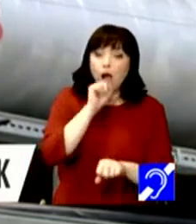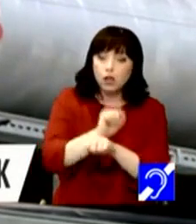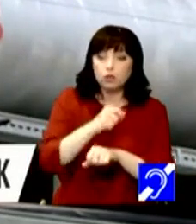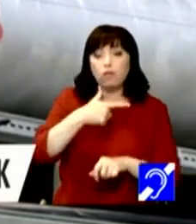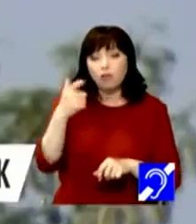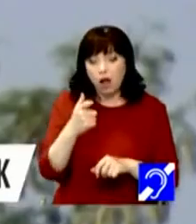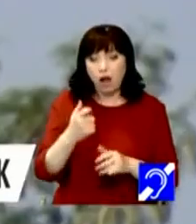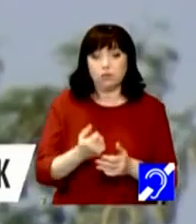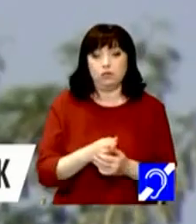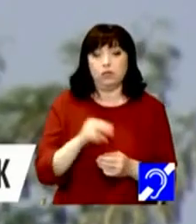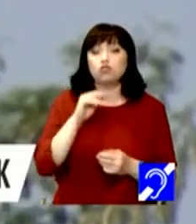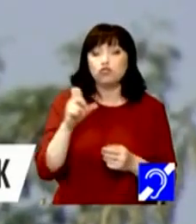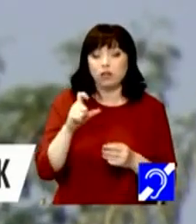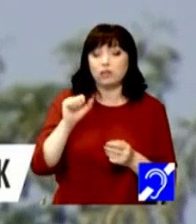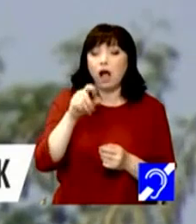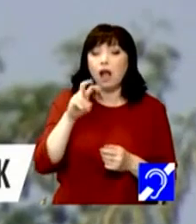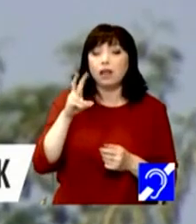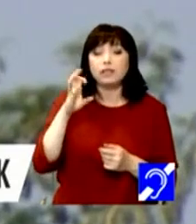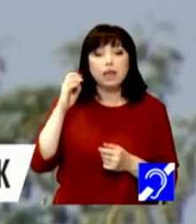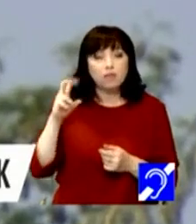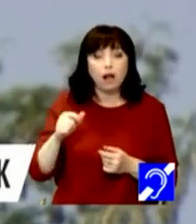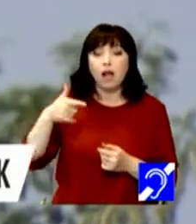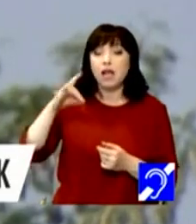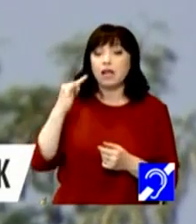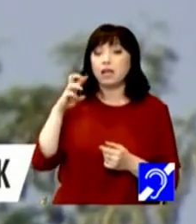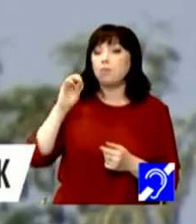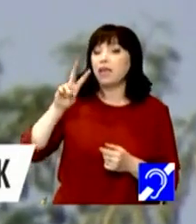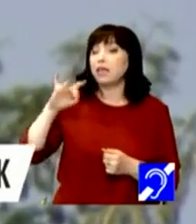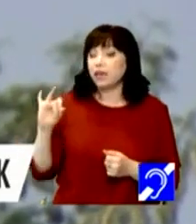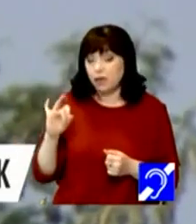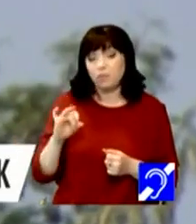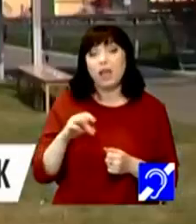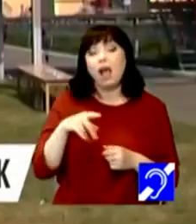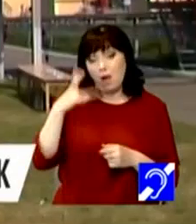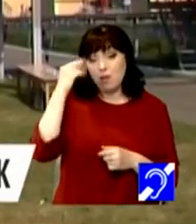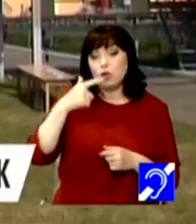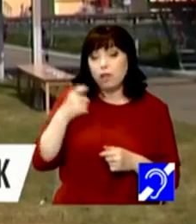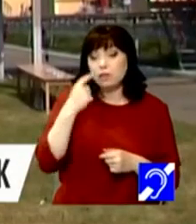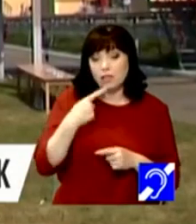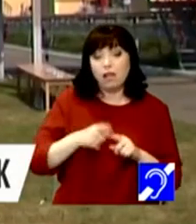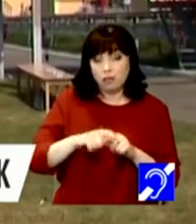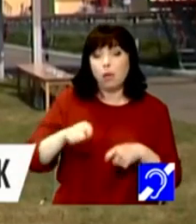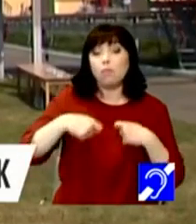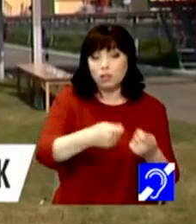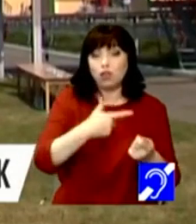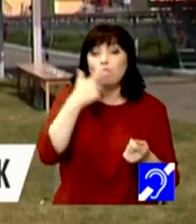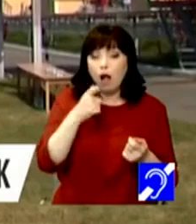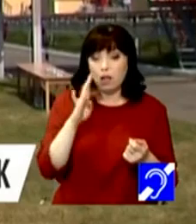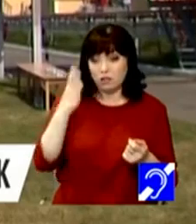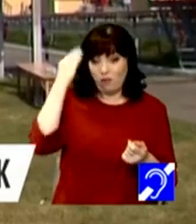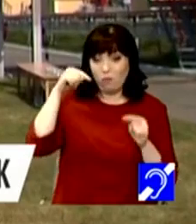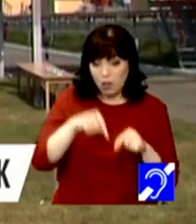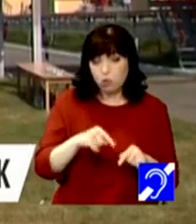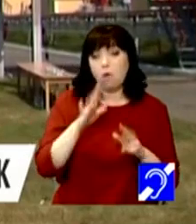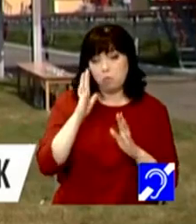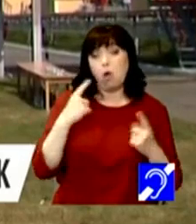prin punctele de conexiuni Alexeievka și Grebenki. Potrivit lui Vadim Ceban, livrările de gaze naturale către Republica Moldova